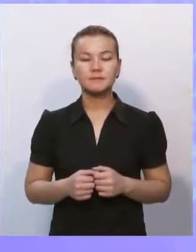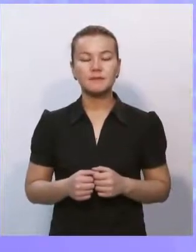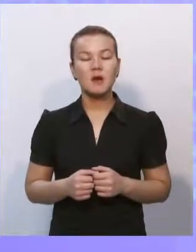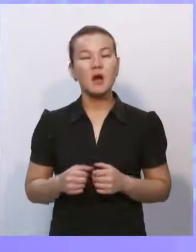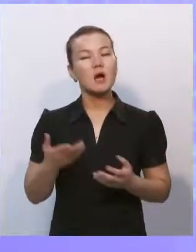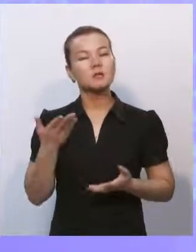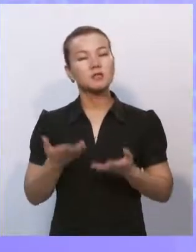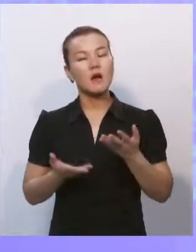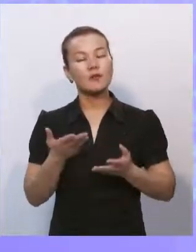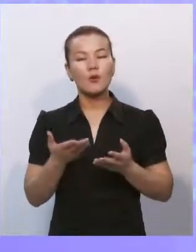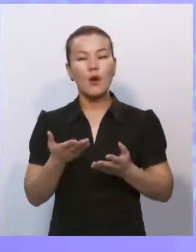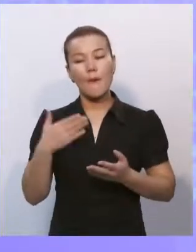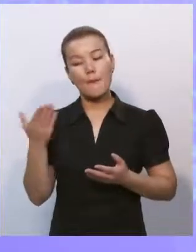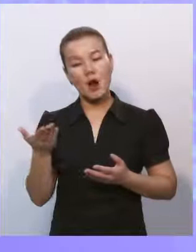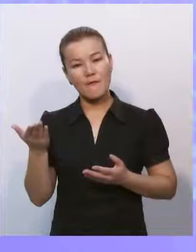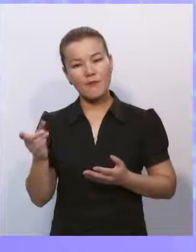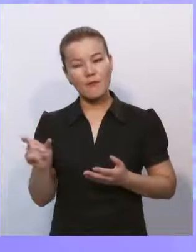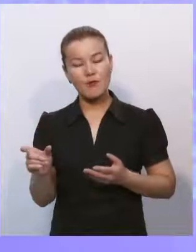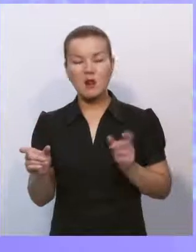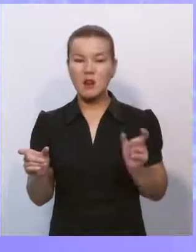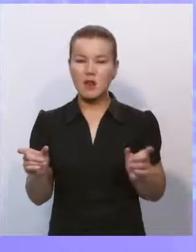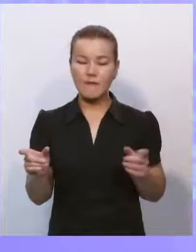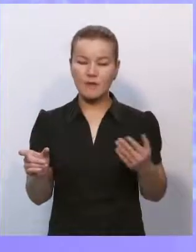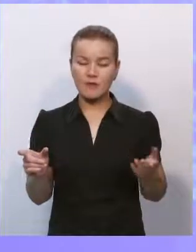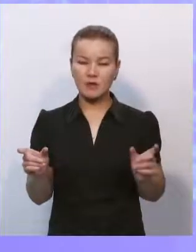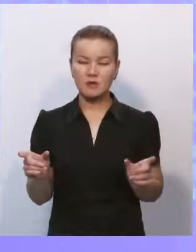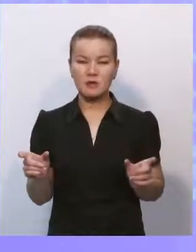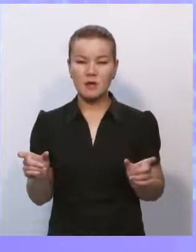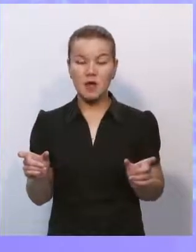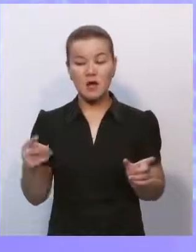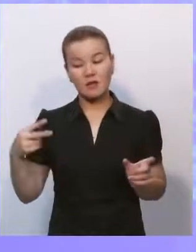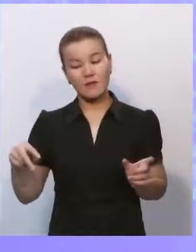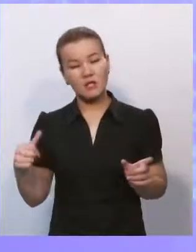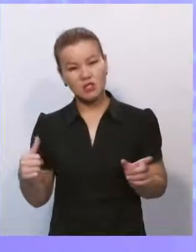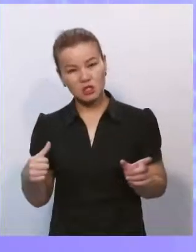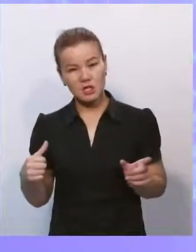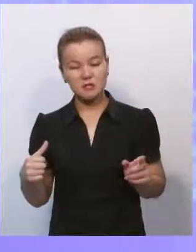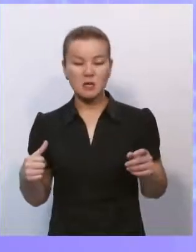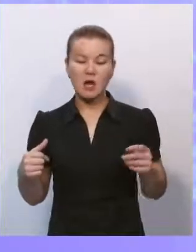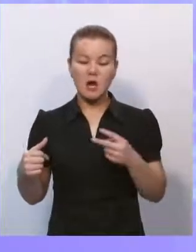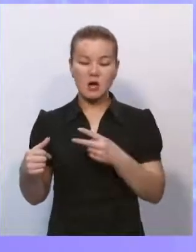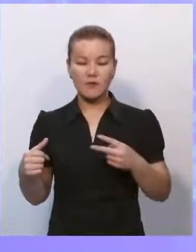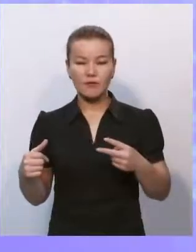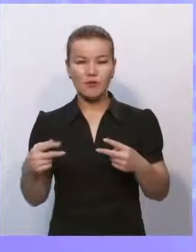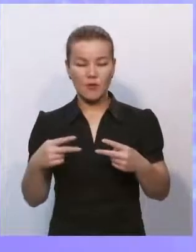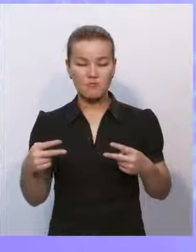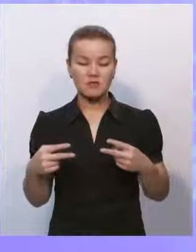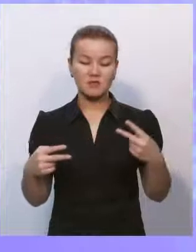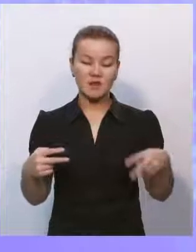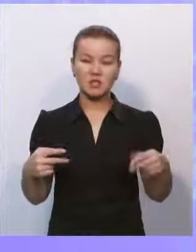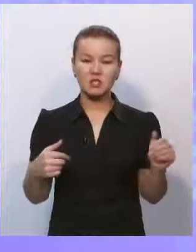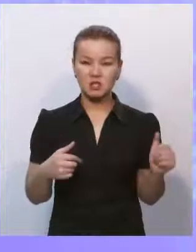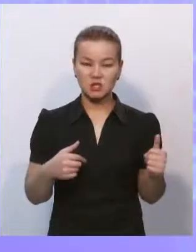сравниваю правую и левую части 26 равно 26